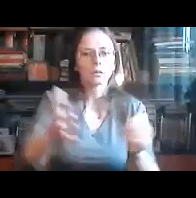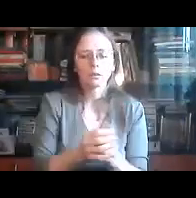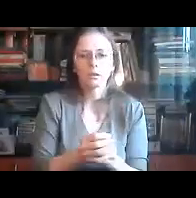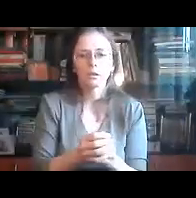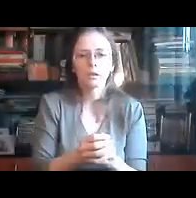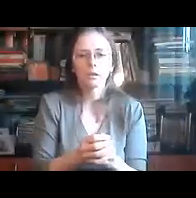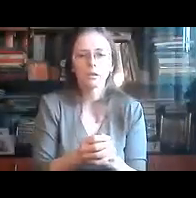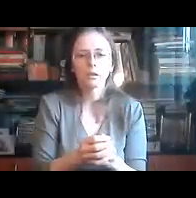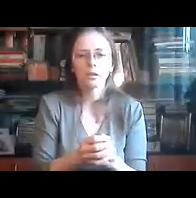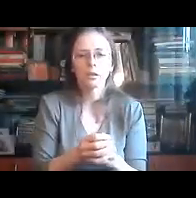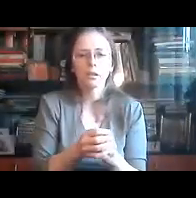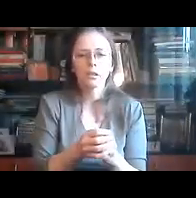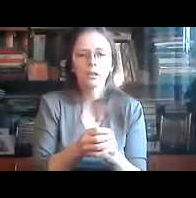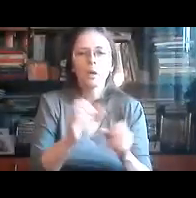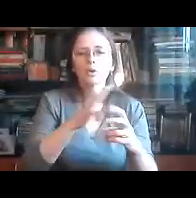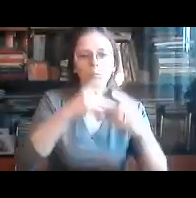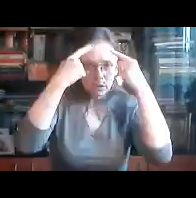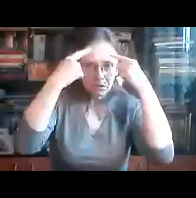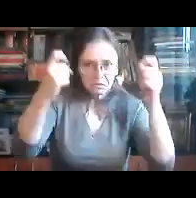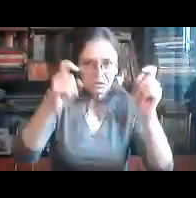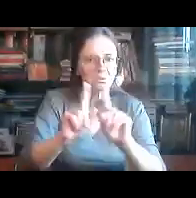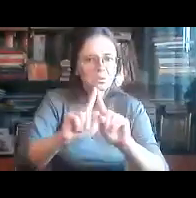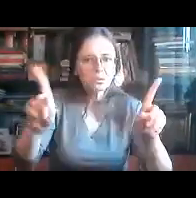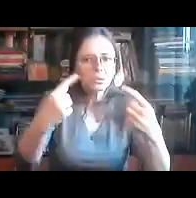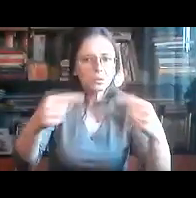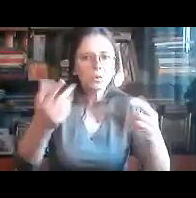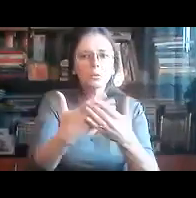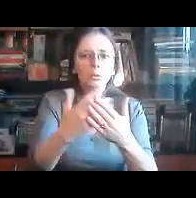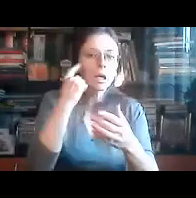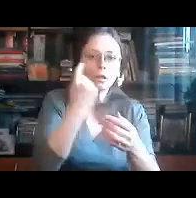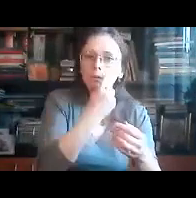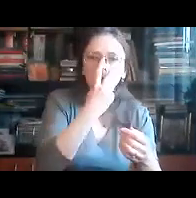подается без текста даже, может быть, да. Вот.